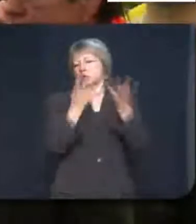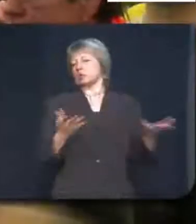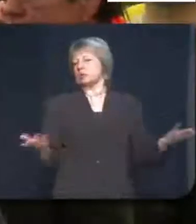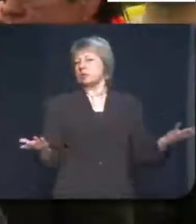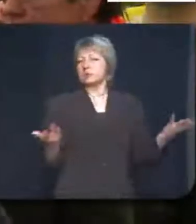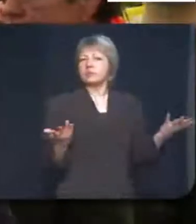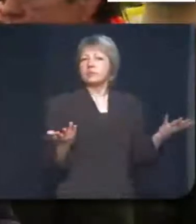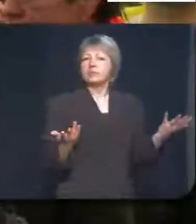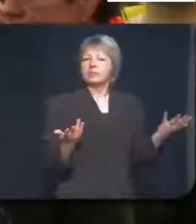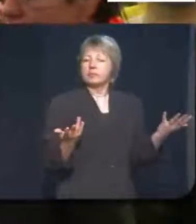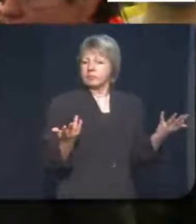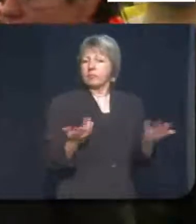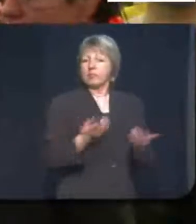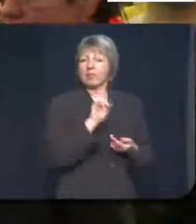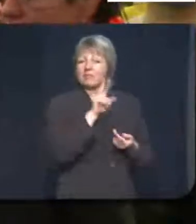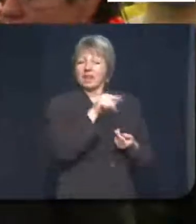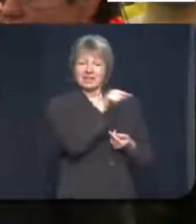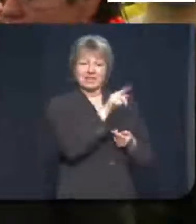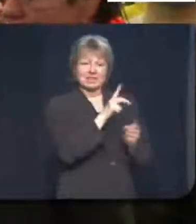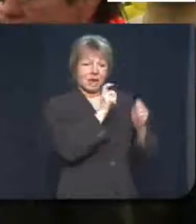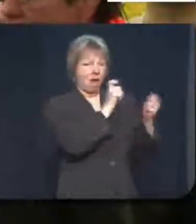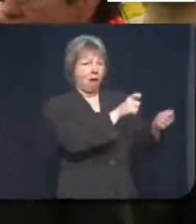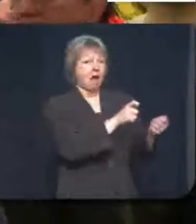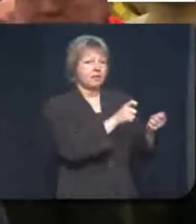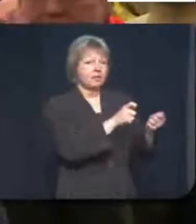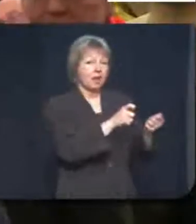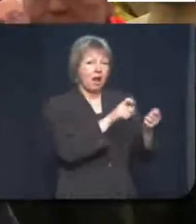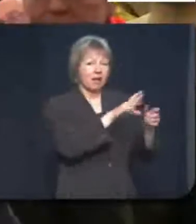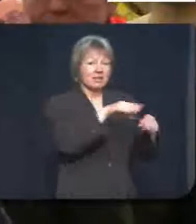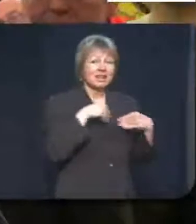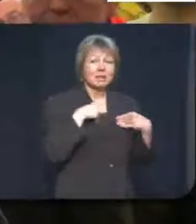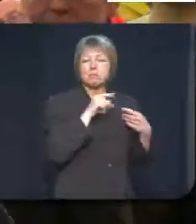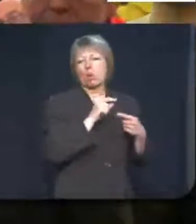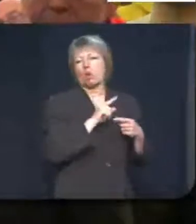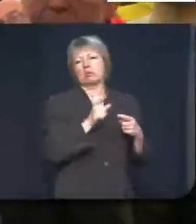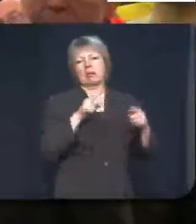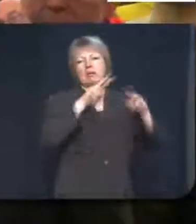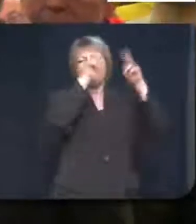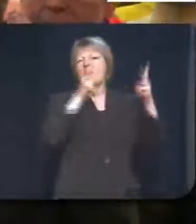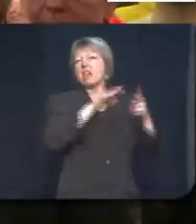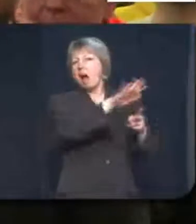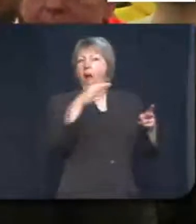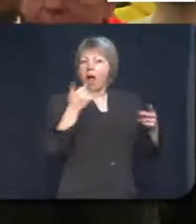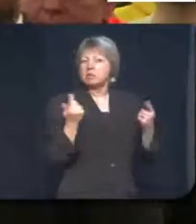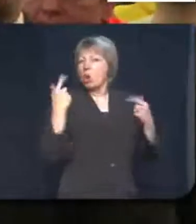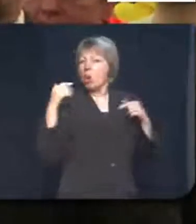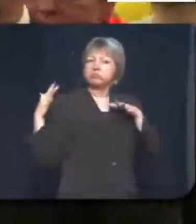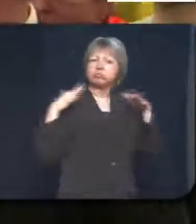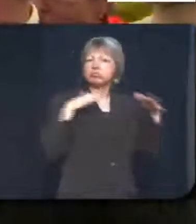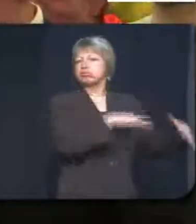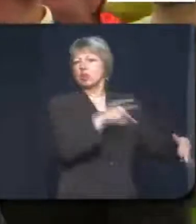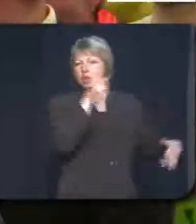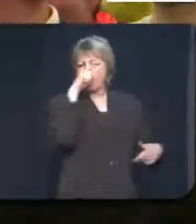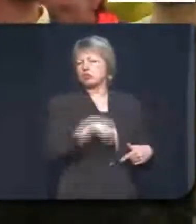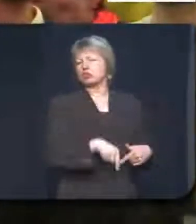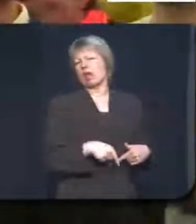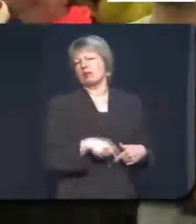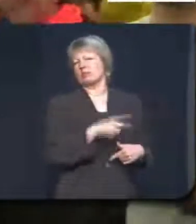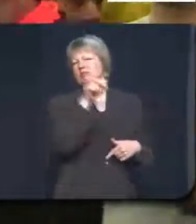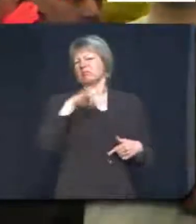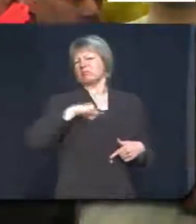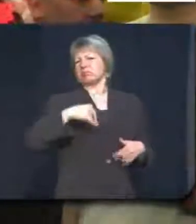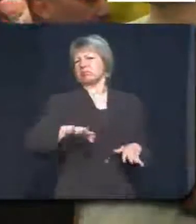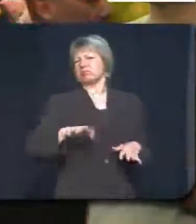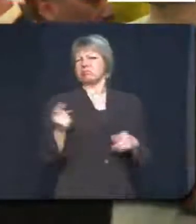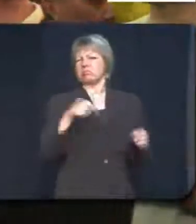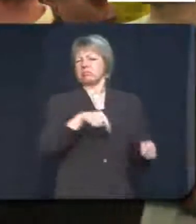Antrag alle Menschen auf dieser Erde plötzlich nach deutschland folgt die haben überhaupt kein Interesse daran hier hinzukommen es ist einfach nicht